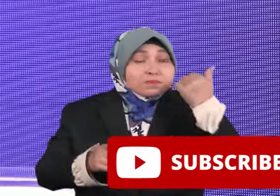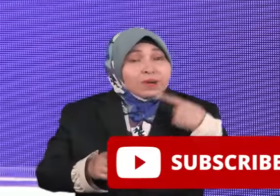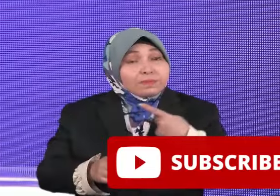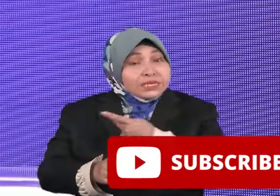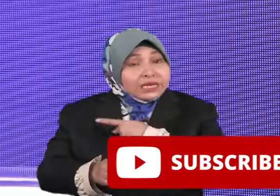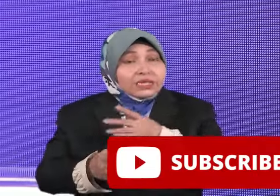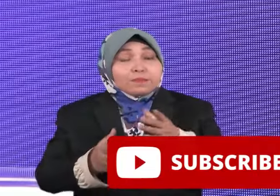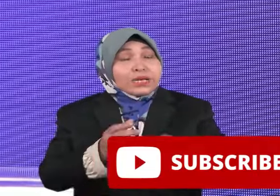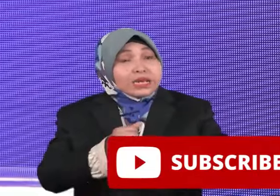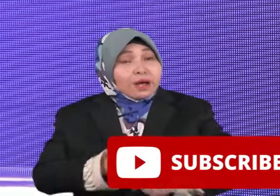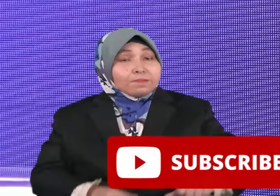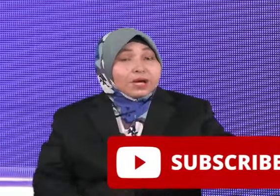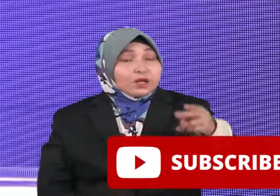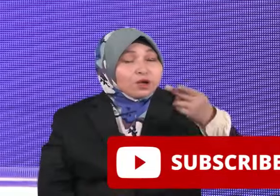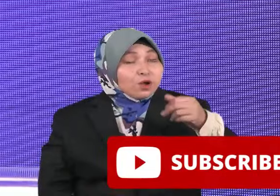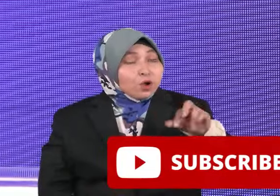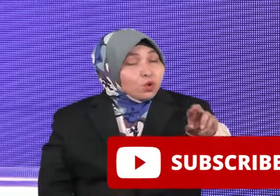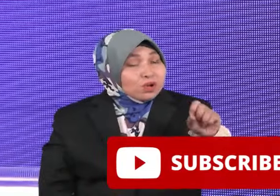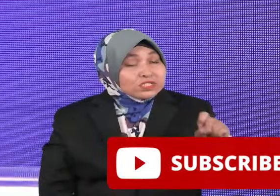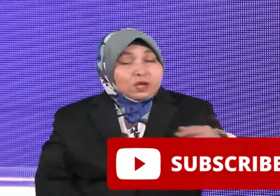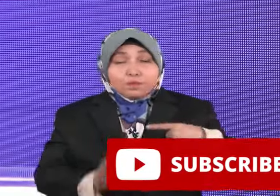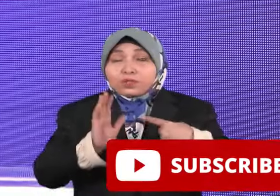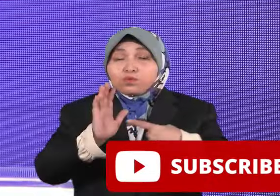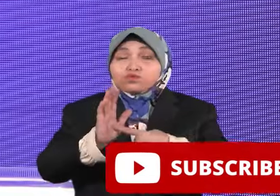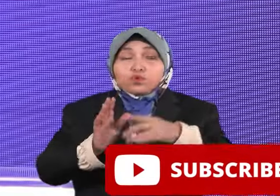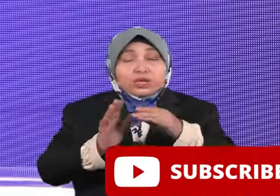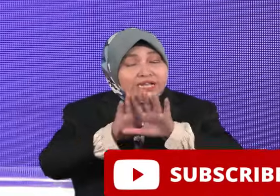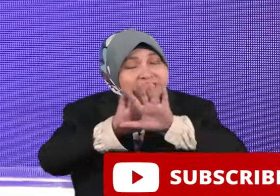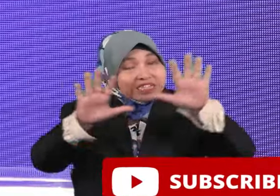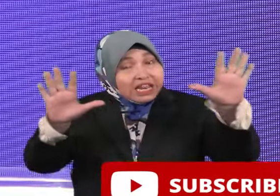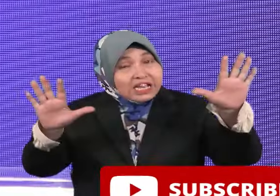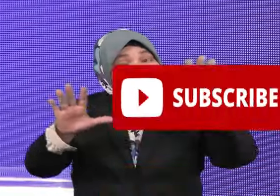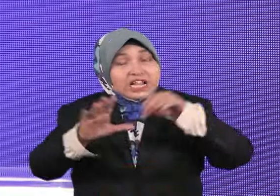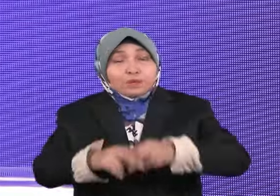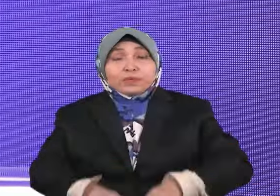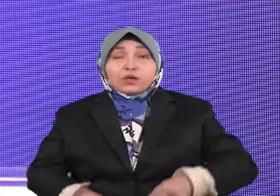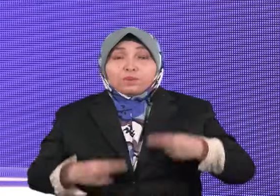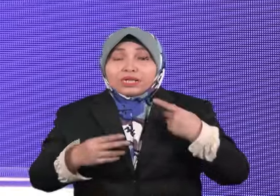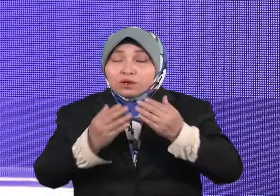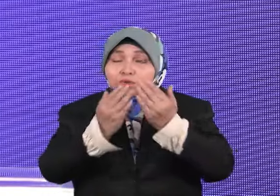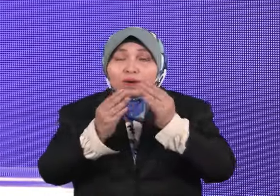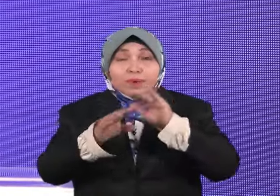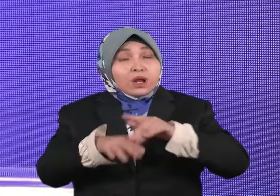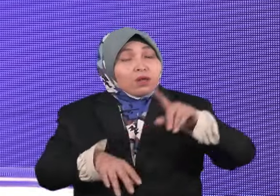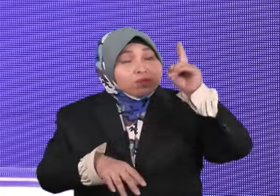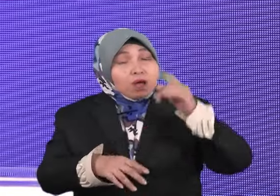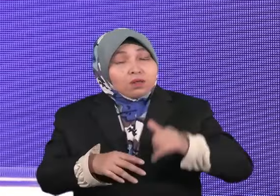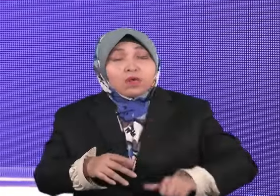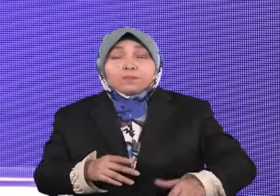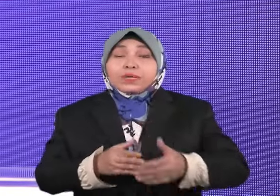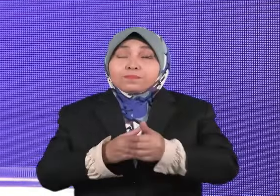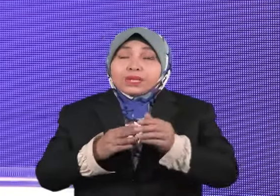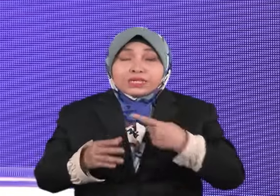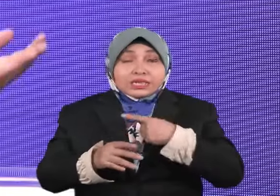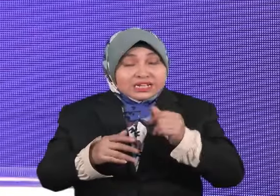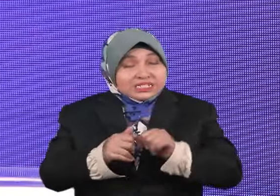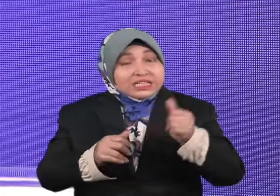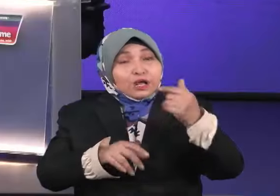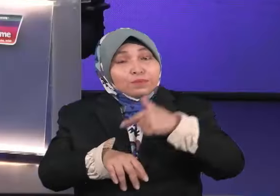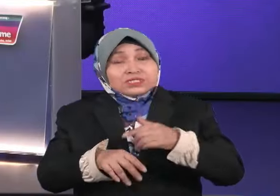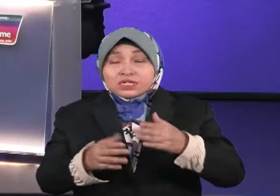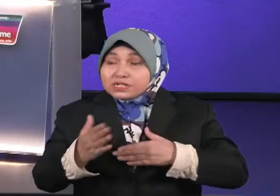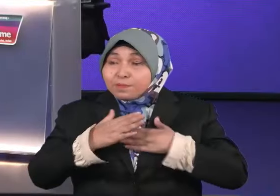ini mendapat rushd, mendapat petunjuk yang jelas dalam kehidupan. Kita berdoa pada Allah Subhanahu Wa Taala, Allah pimpin kita pada setiap masa.